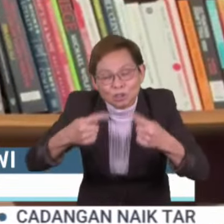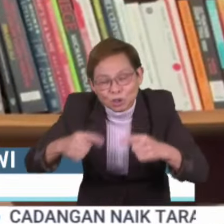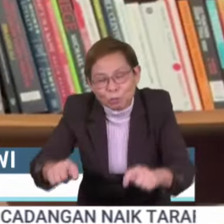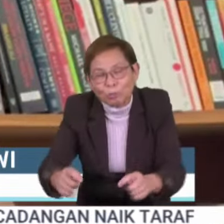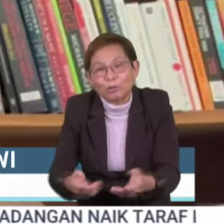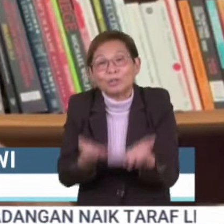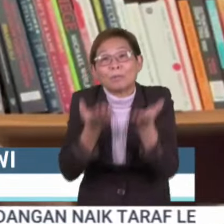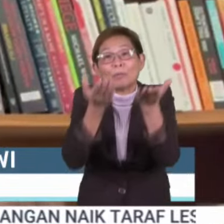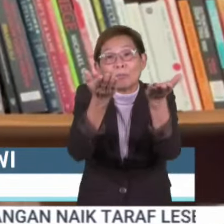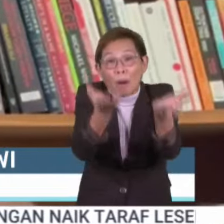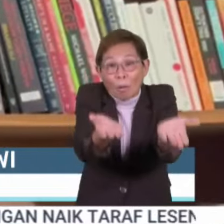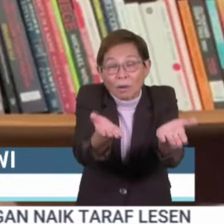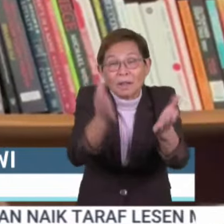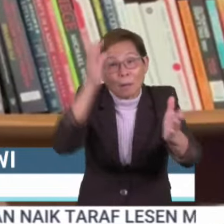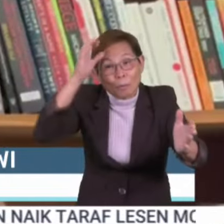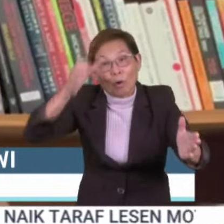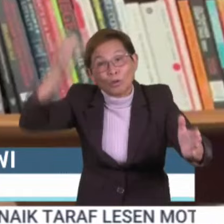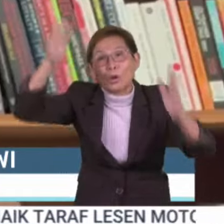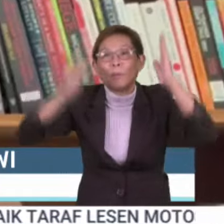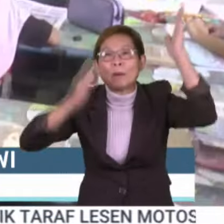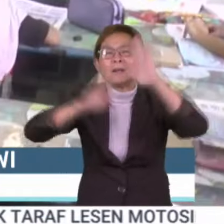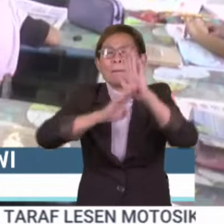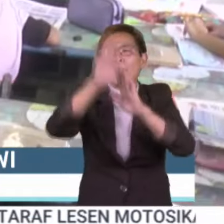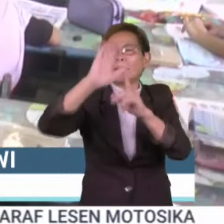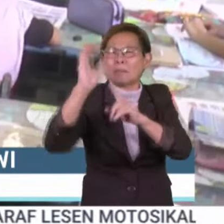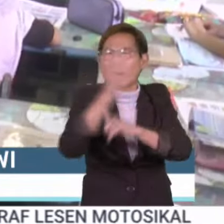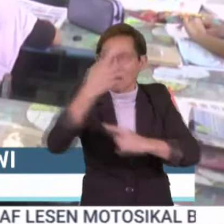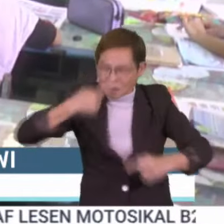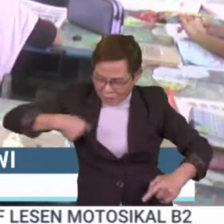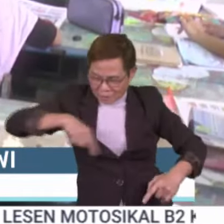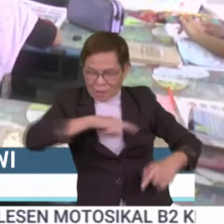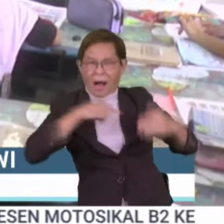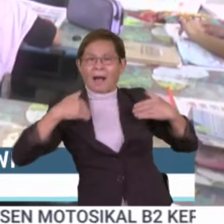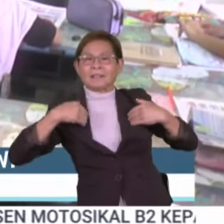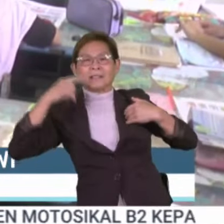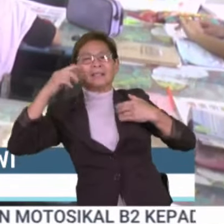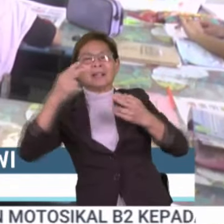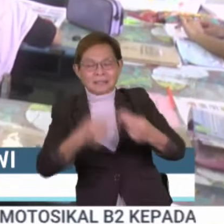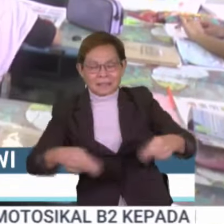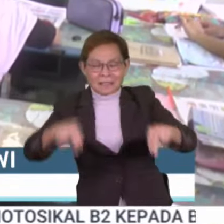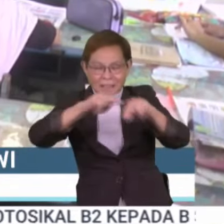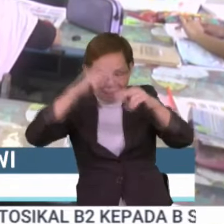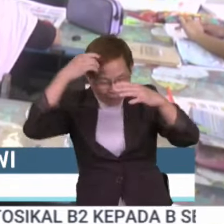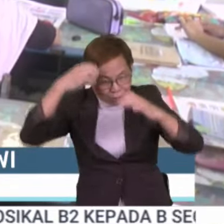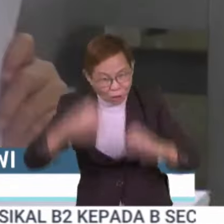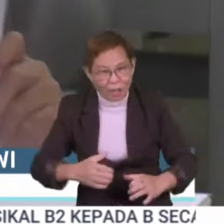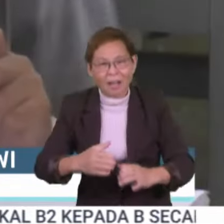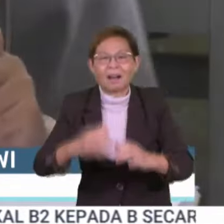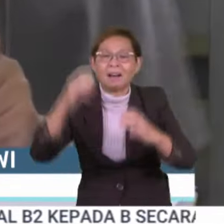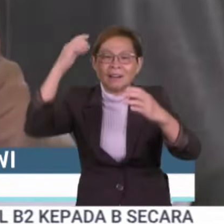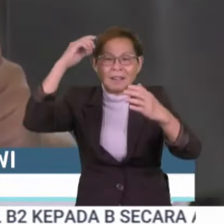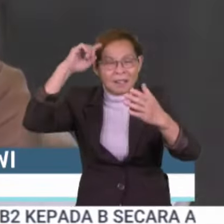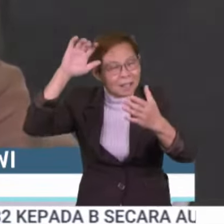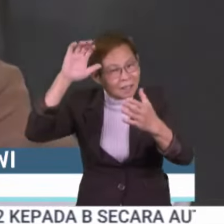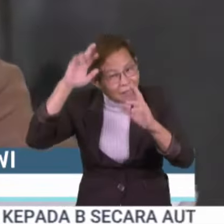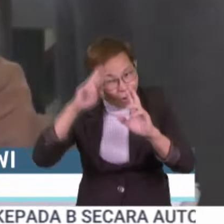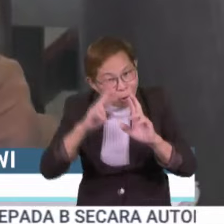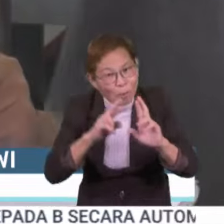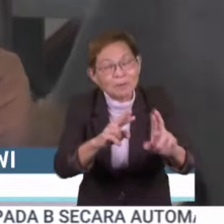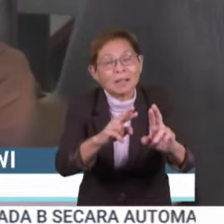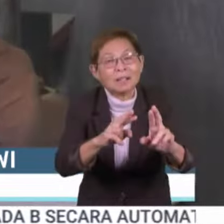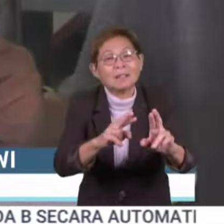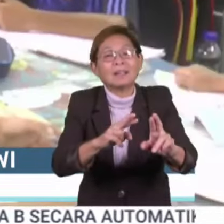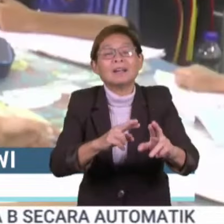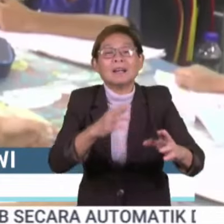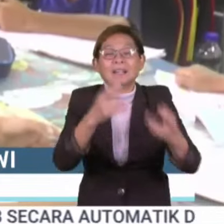dibawa di dalam konsep Malaysia Madani supaya kita ada nilai keyakinan, hormat, nilai keesanan,